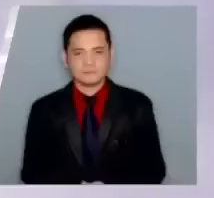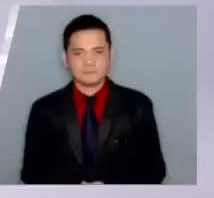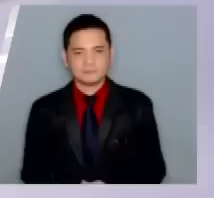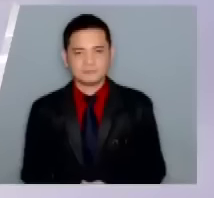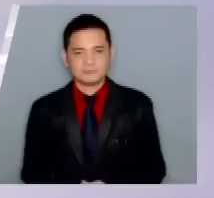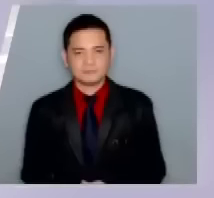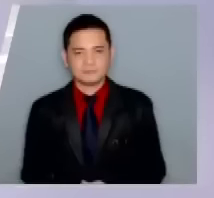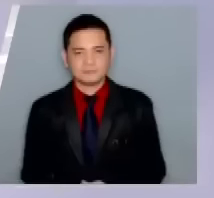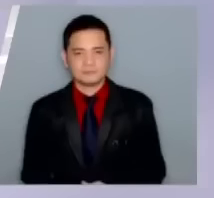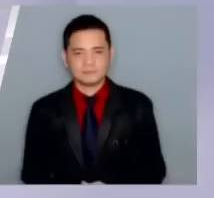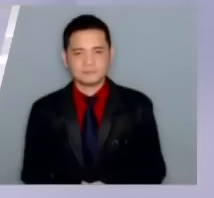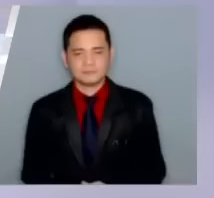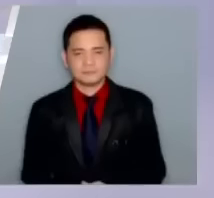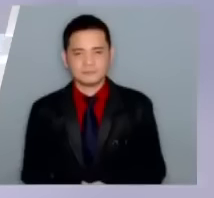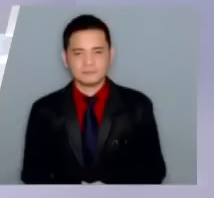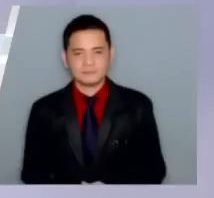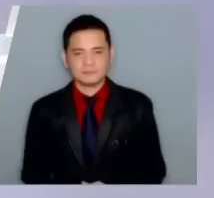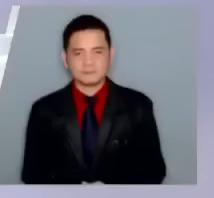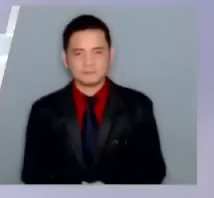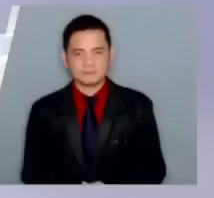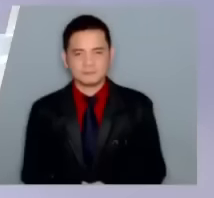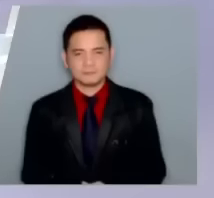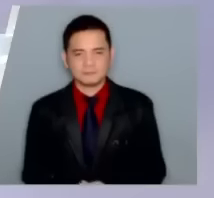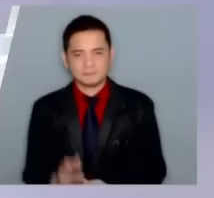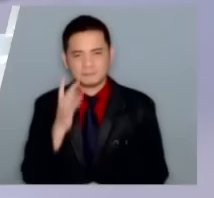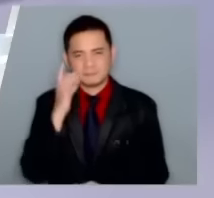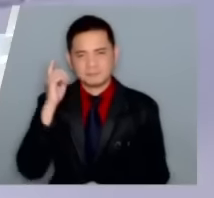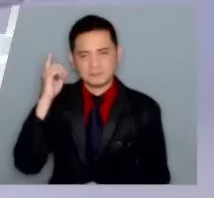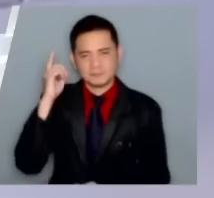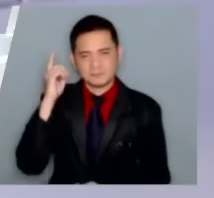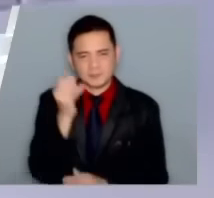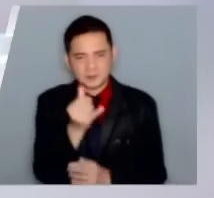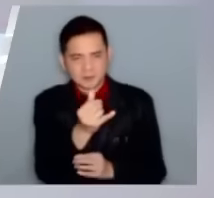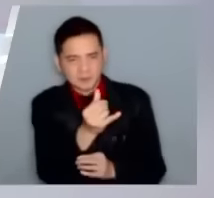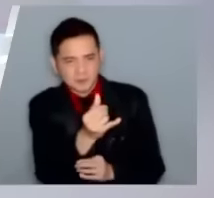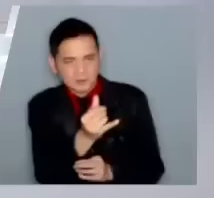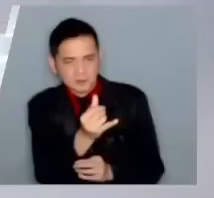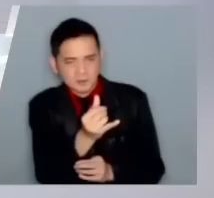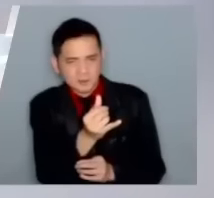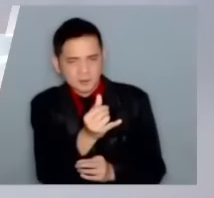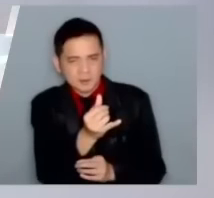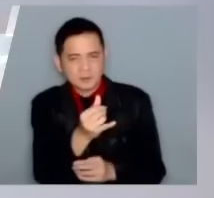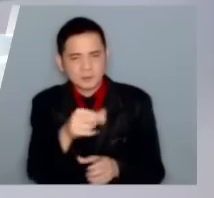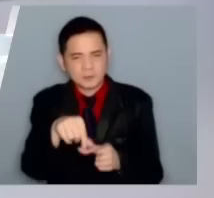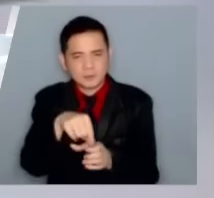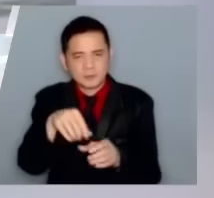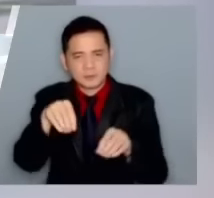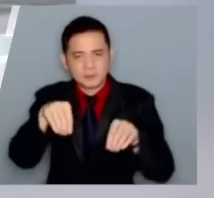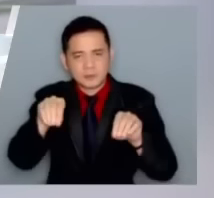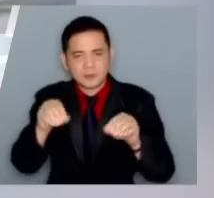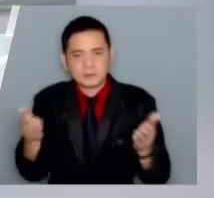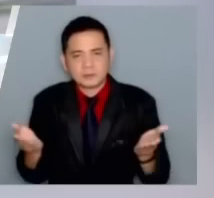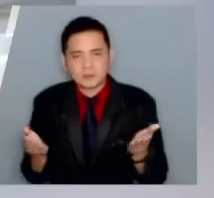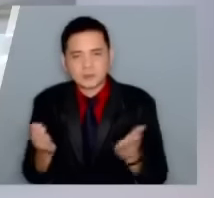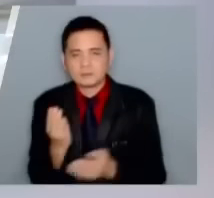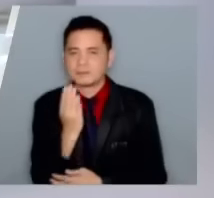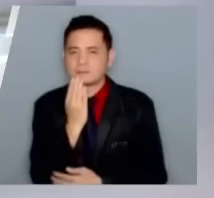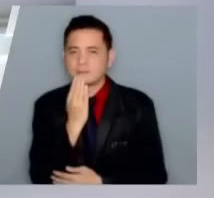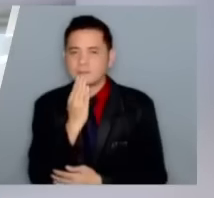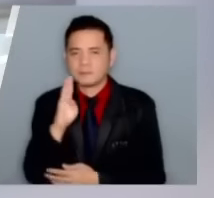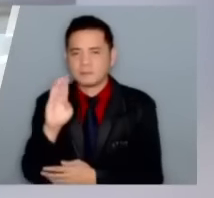Kasunod po na pag-angat ng roll-up door na yan, isang mini grocery sa Bacolod City, biglang sumilip ang isang lalaki.